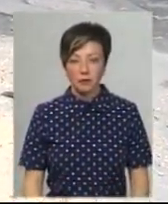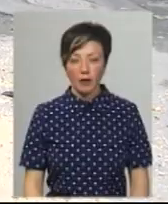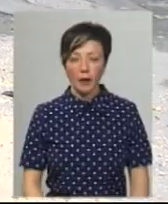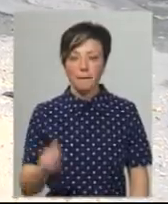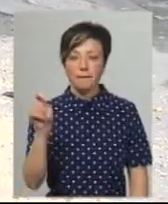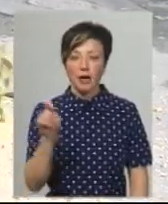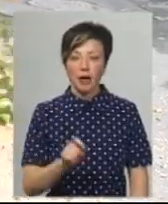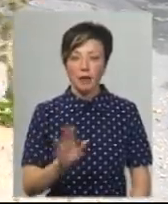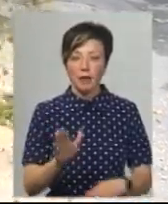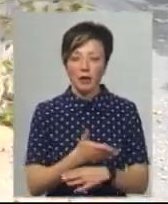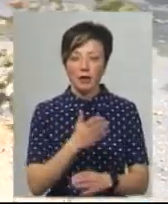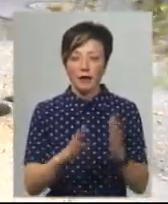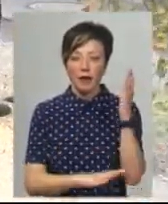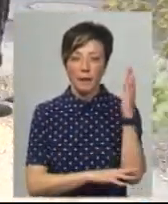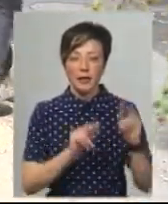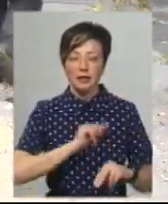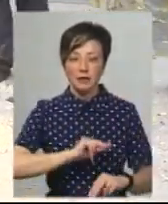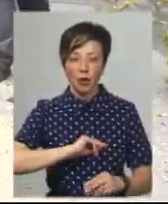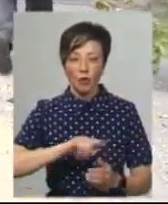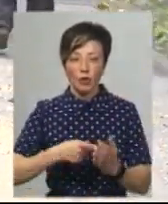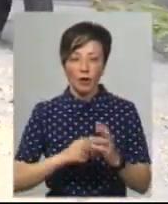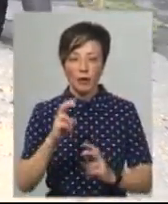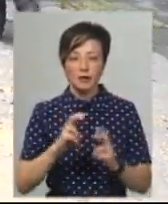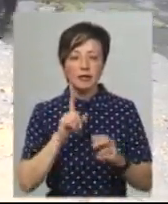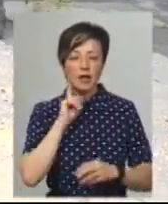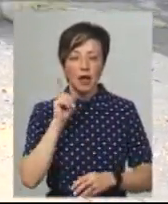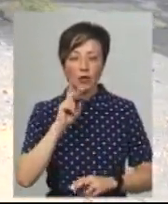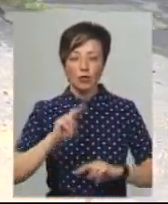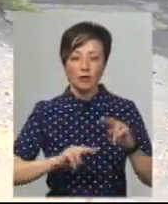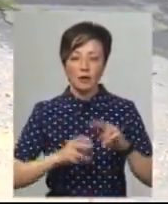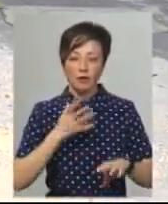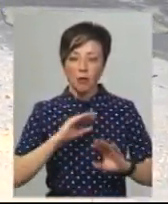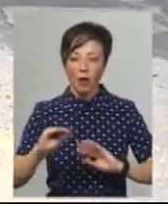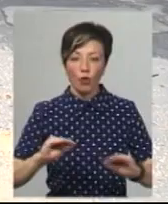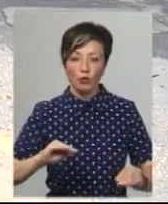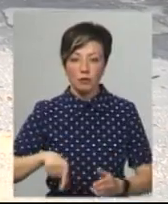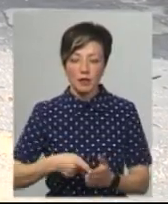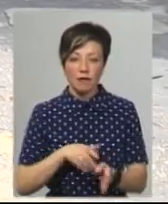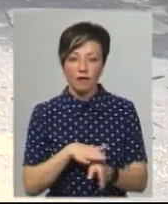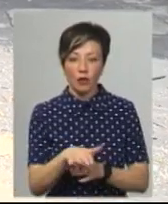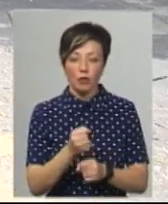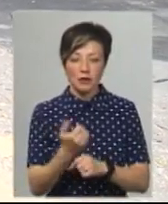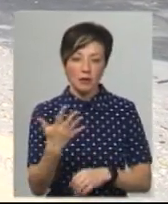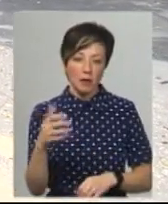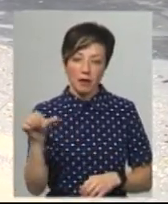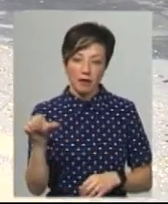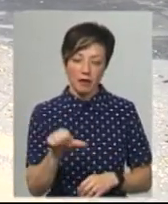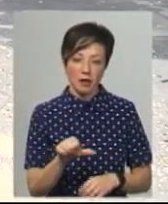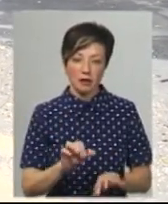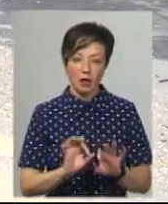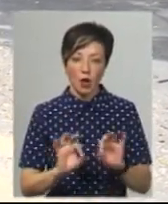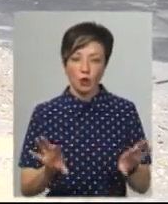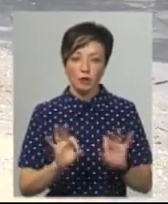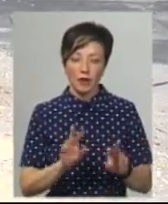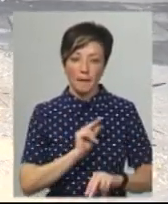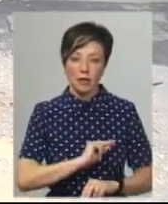Приїхали демонтувати дерево працівники комунального підприємства по зеленому будівництву і благоустрою міста. Виконали роботу за 5 хвилин, розповідає